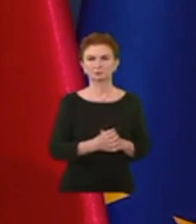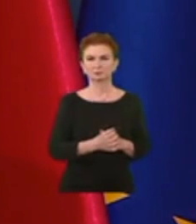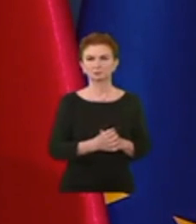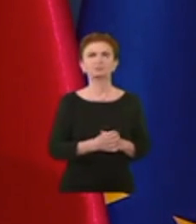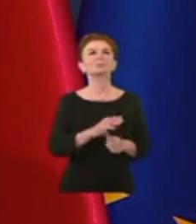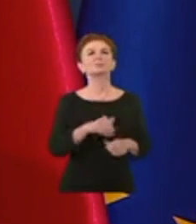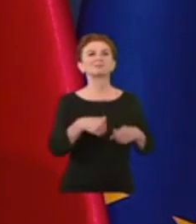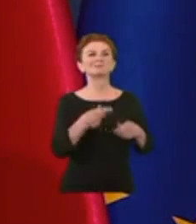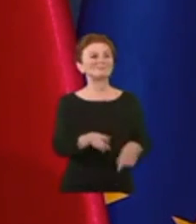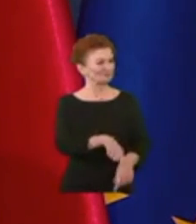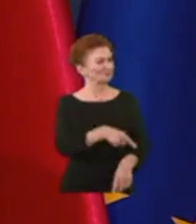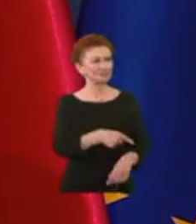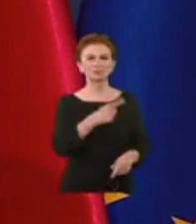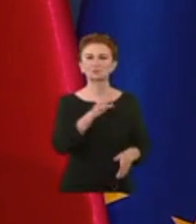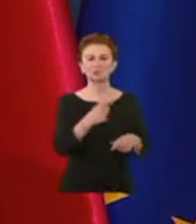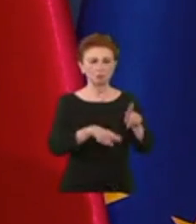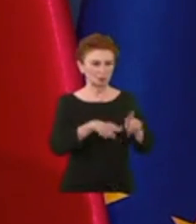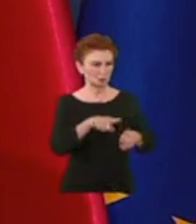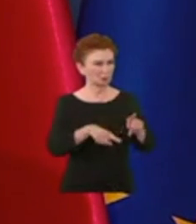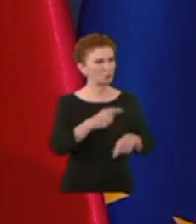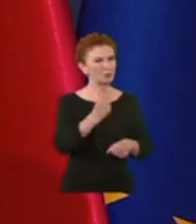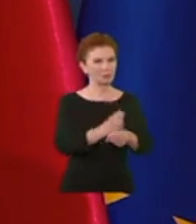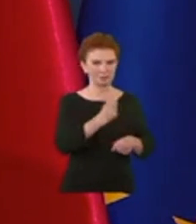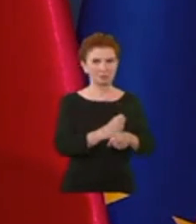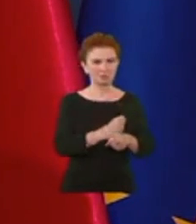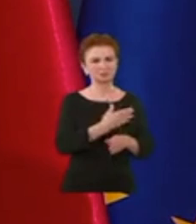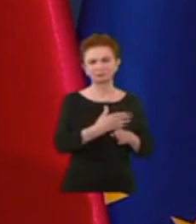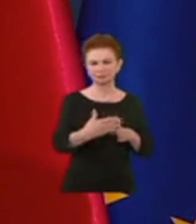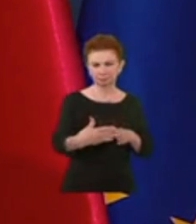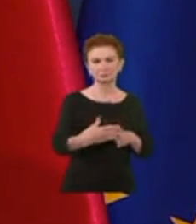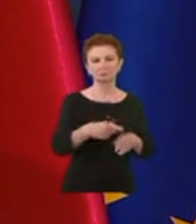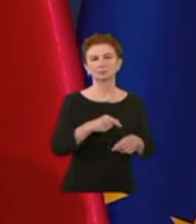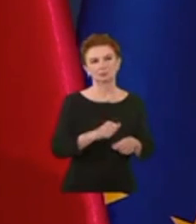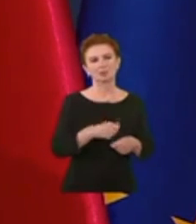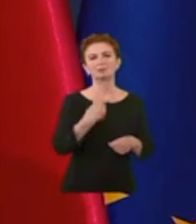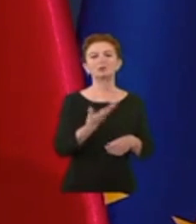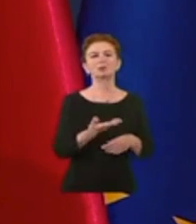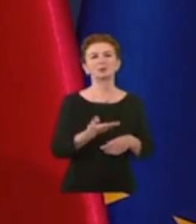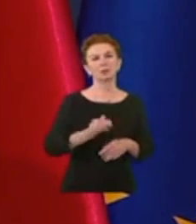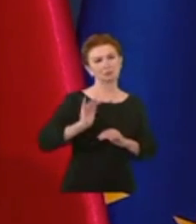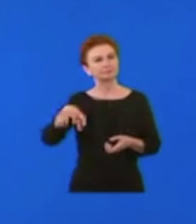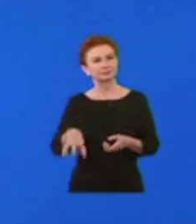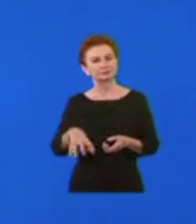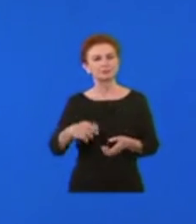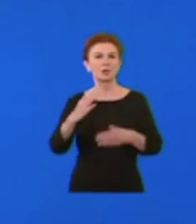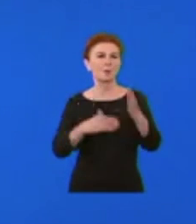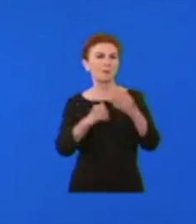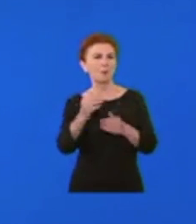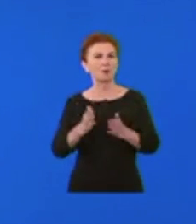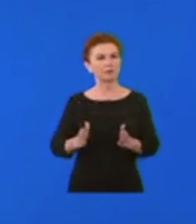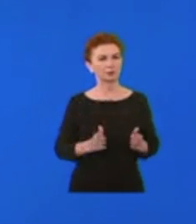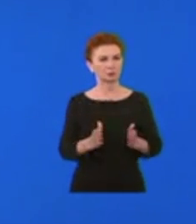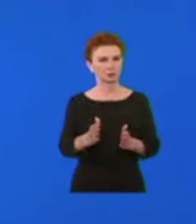swoich pracowników na tyle, na ile to jest możliwe przed zakażeniem. Informacje,